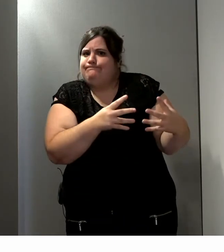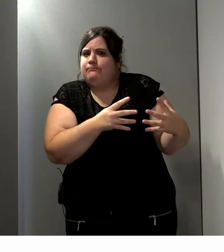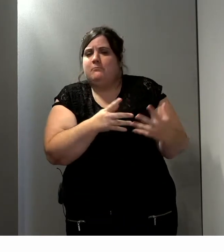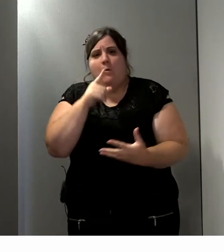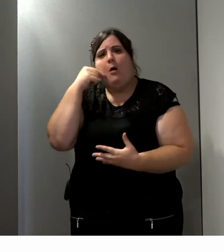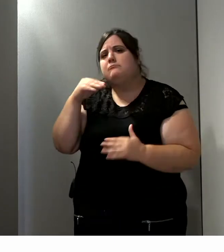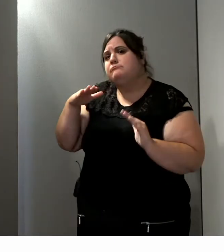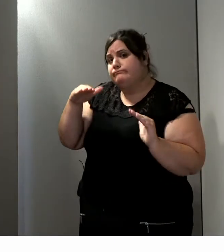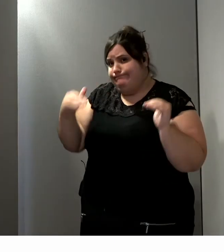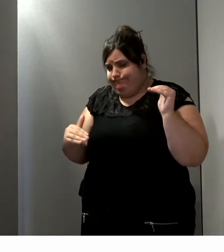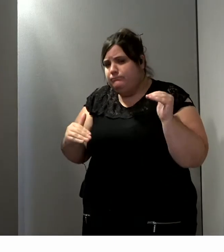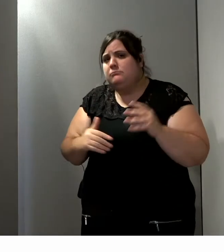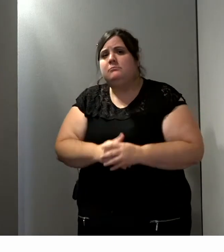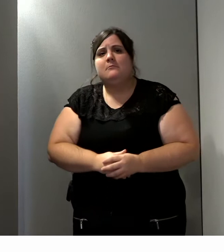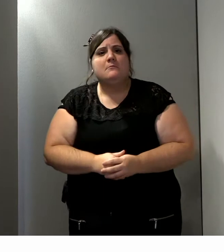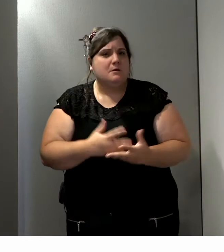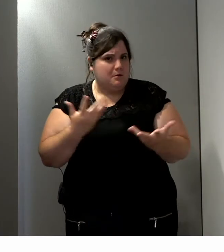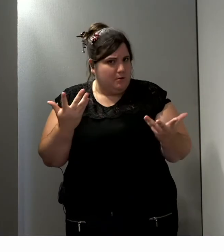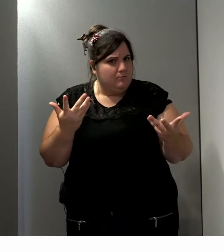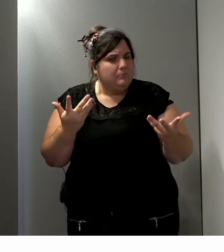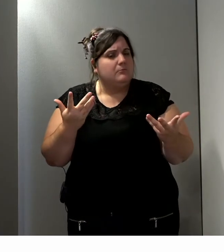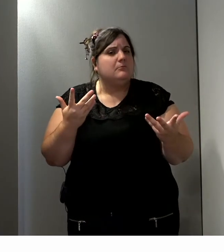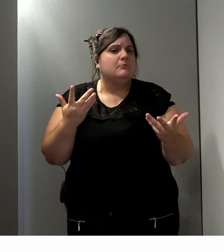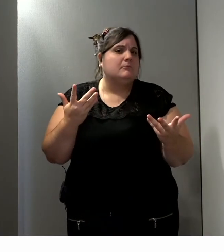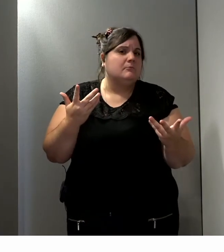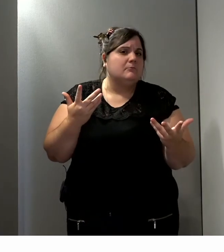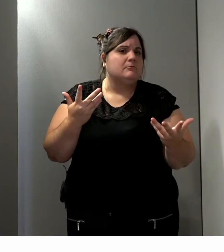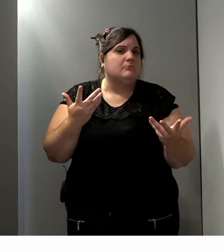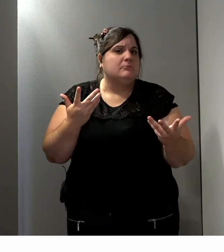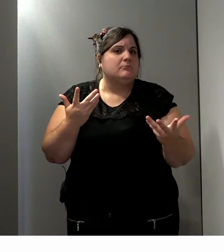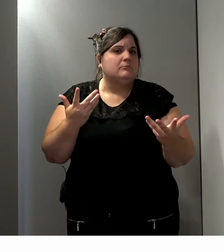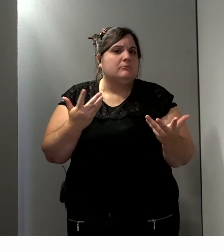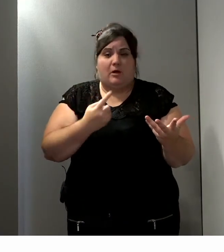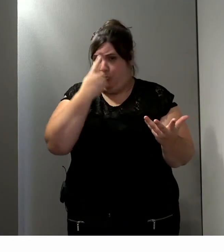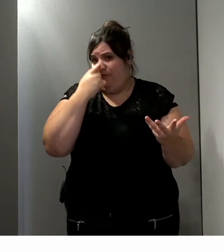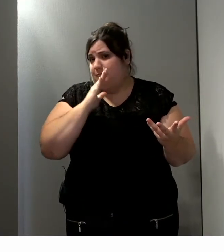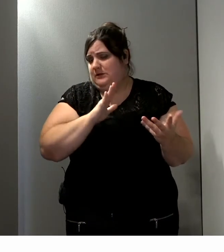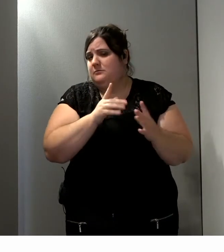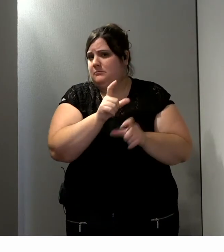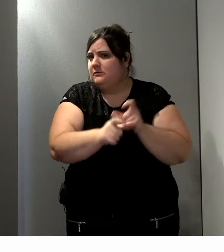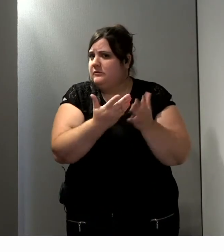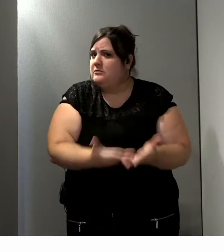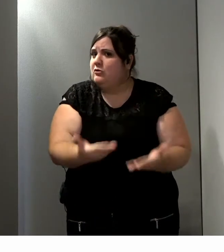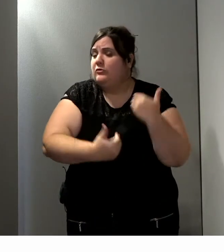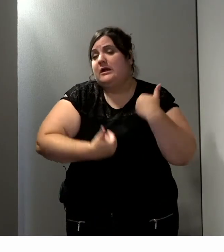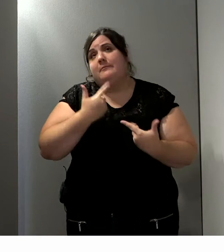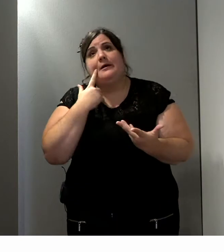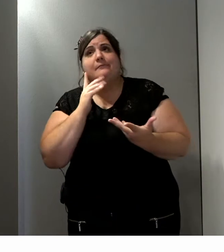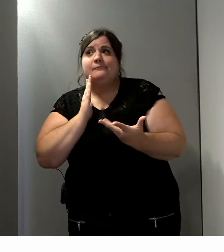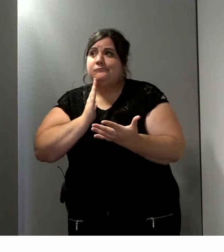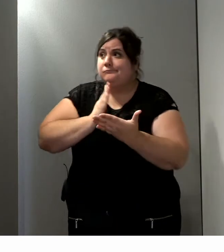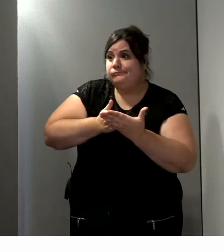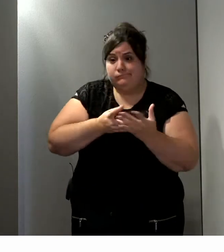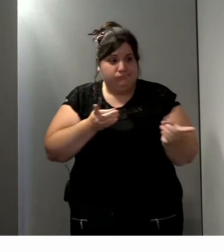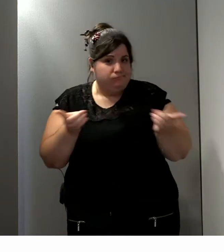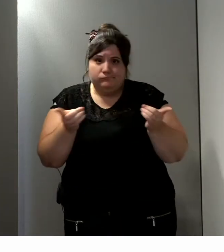en situation de handicap, mais après des rencontres un peu, on va dire un petit peu les mêmes freins, la solitude. Malgré